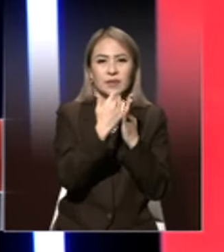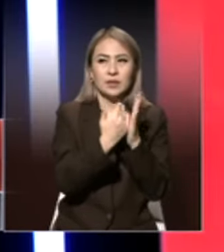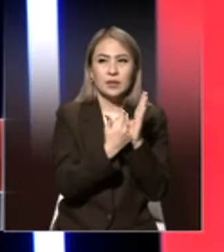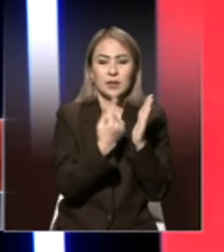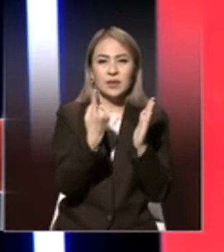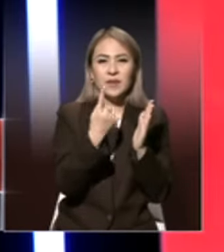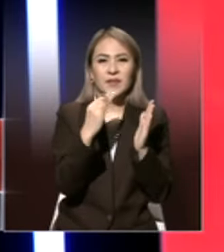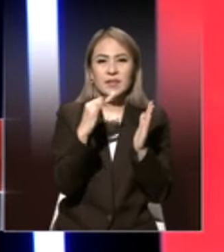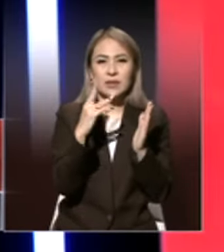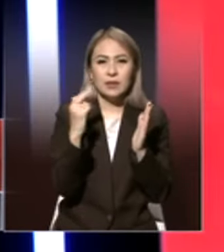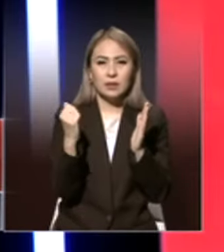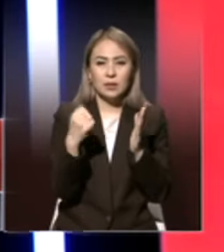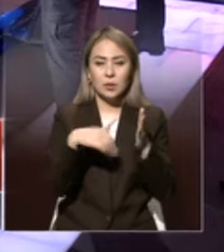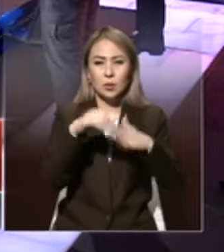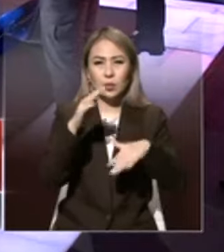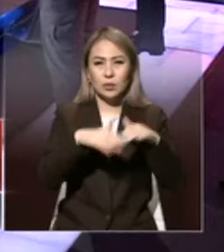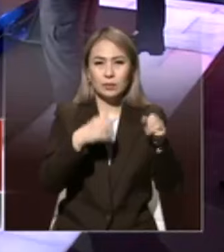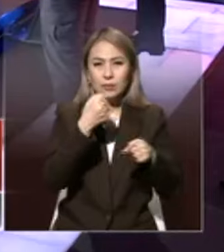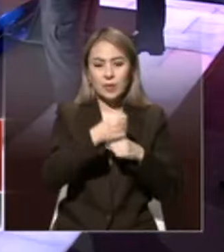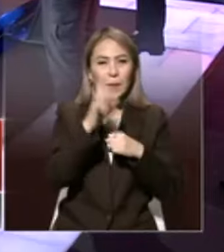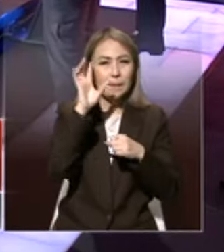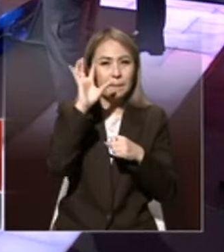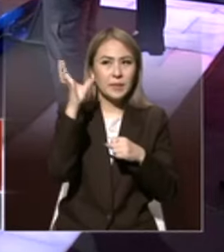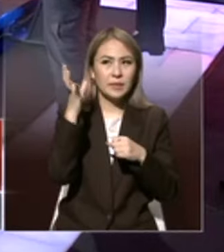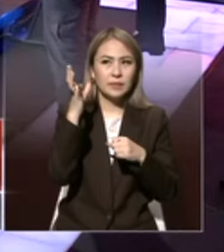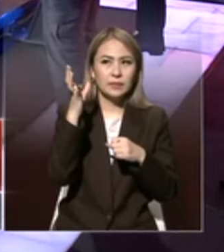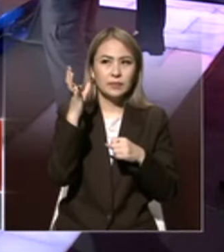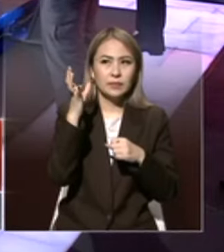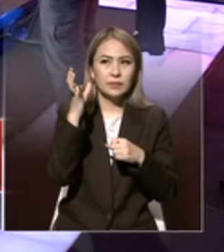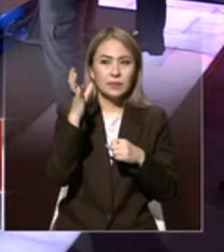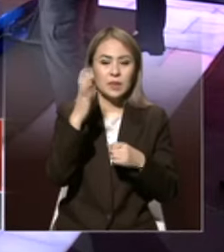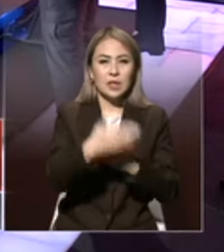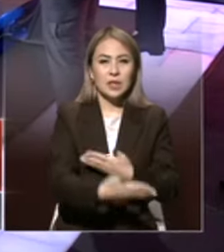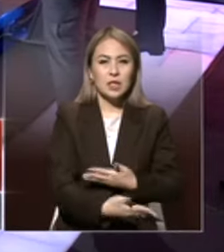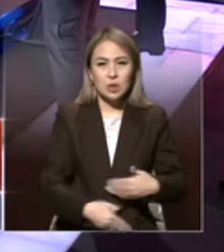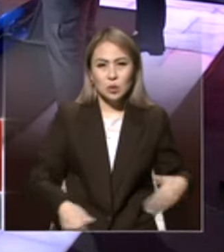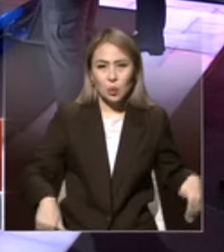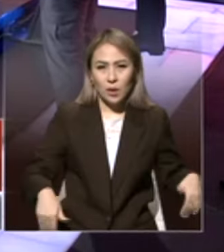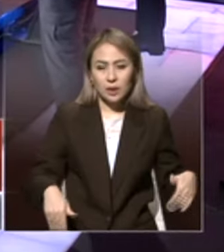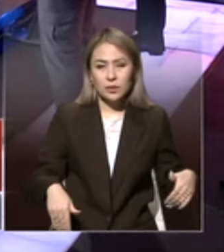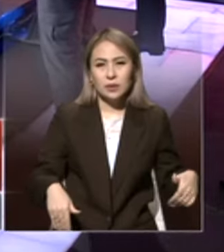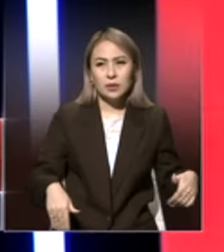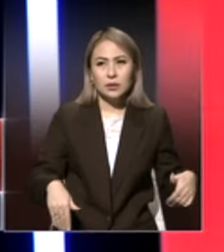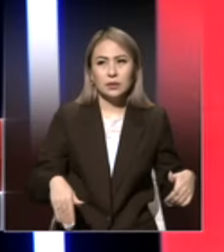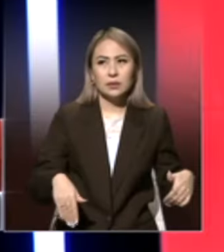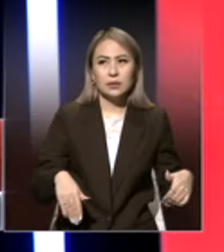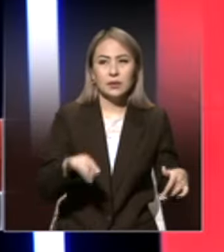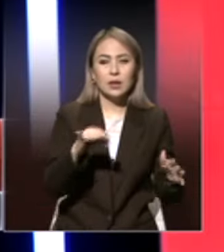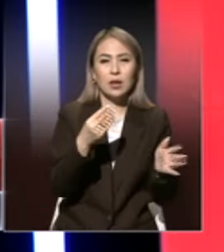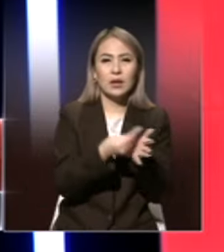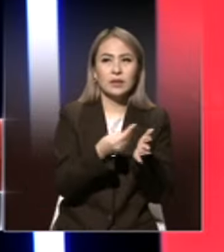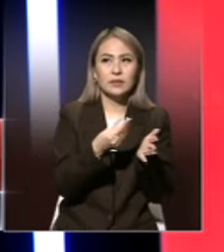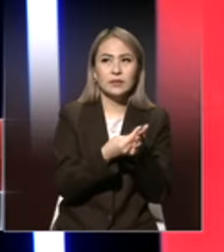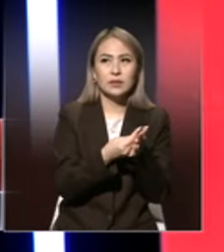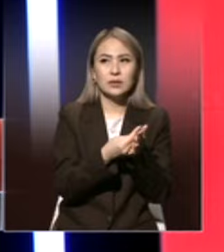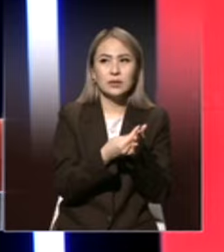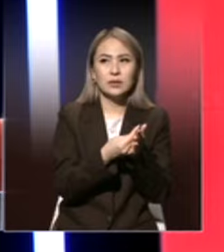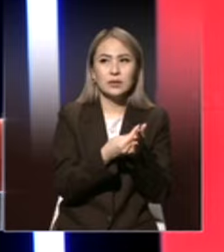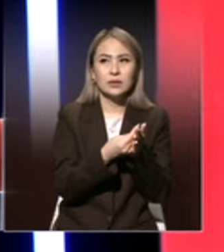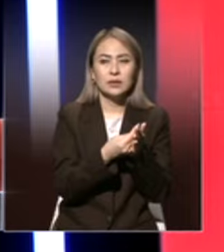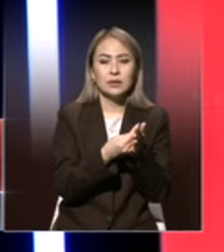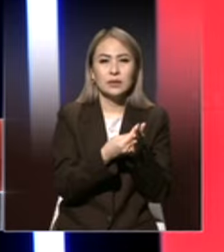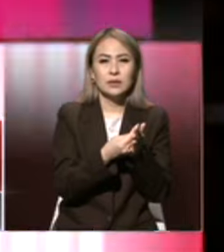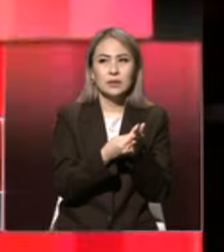Бірінші физикалық зорлық-зомбылық, психологиялық зорлық-зомбылық, жаңағы сексуалдық зорлық-зомбылық. Және экономика.